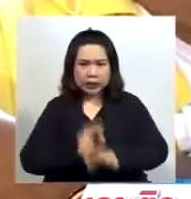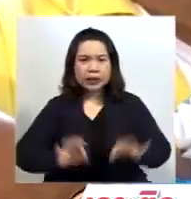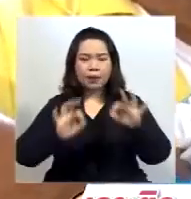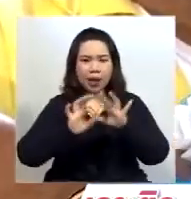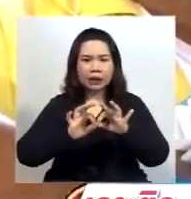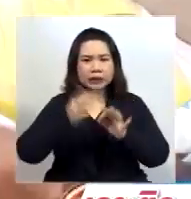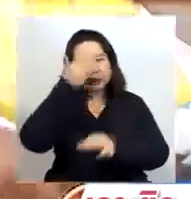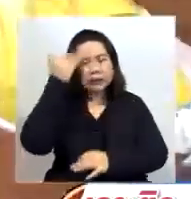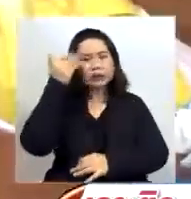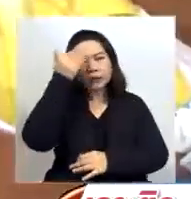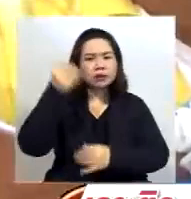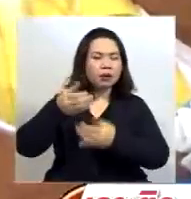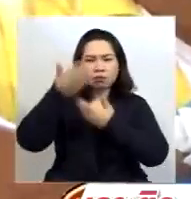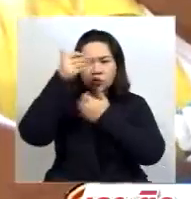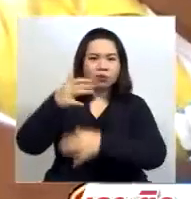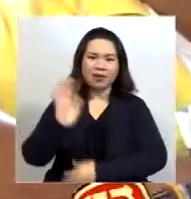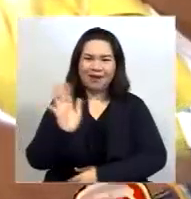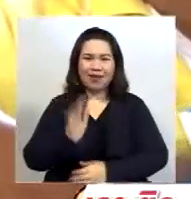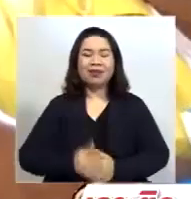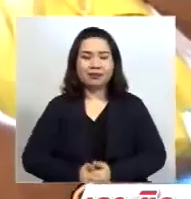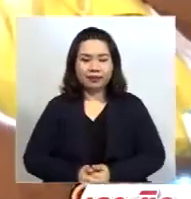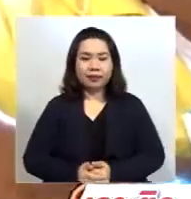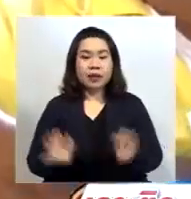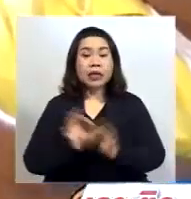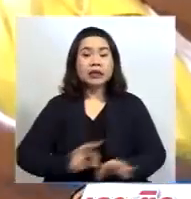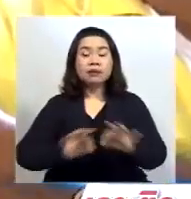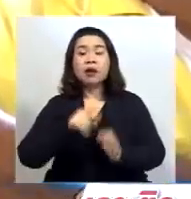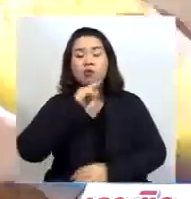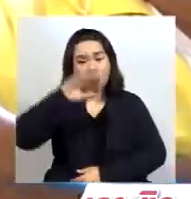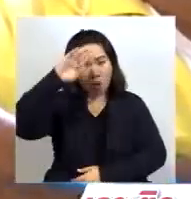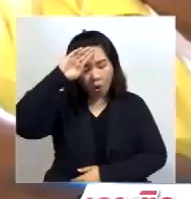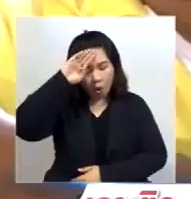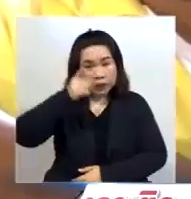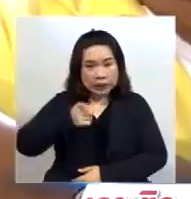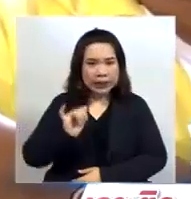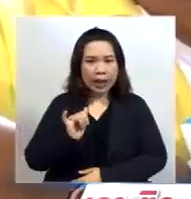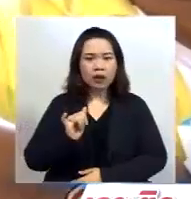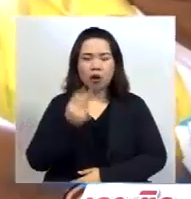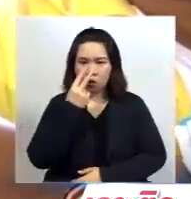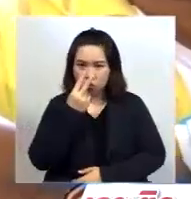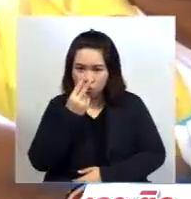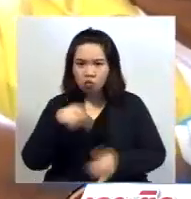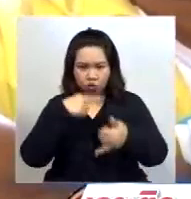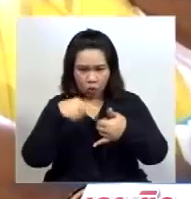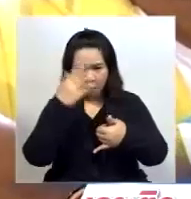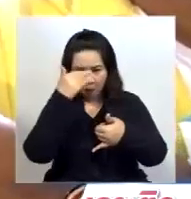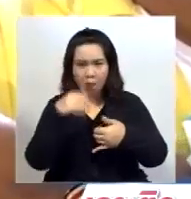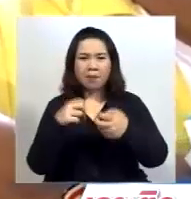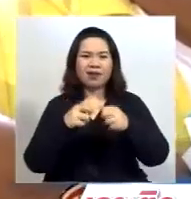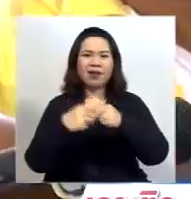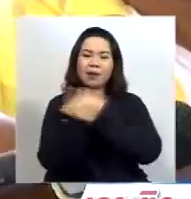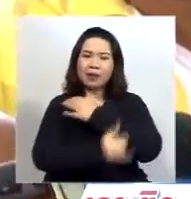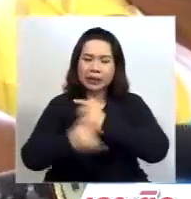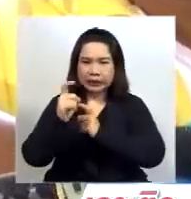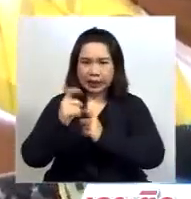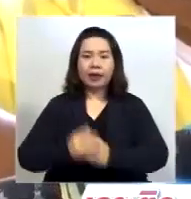าทพูดง่ายก็คือไม่ควรประมาทถึงแม้ว่าจะไม่มีอาการก็ไม่ควรประมาทไปตรวจเสียเพราะว่ามาในพื้นที่ซึ่งมีปัญหานะครับ